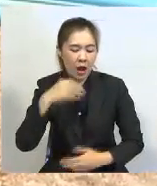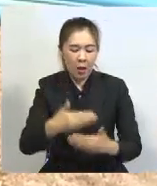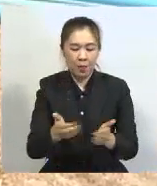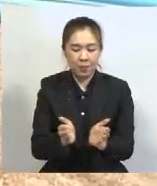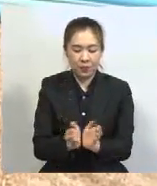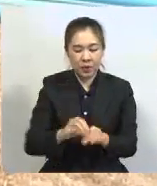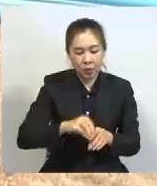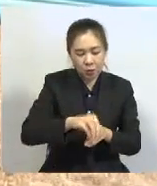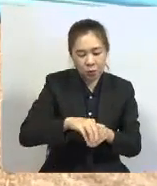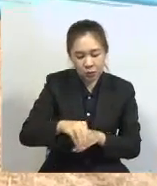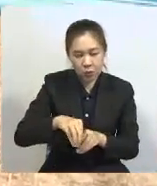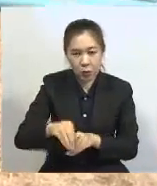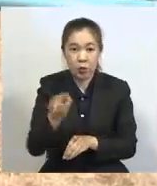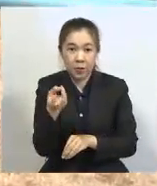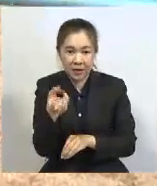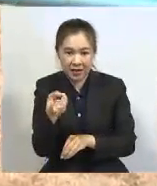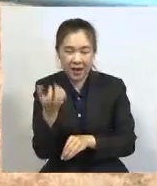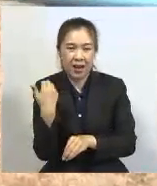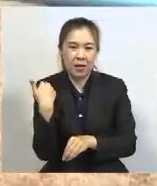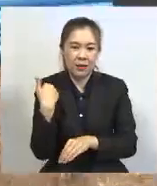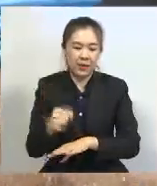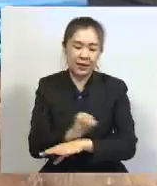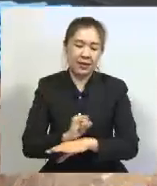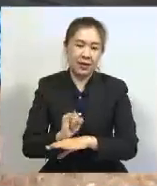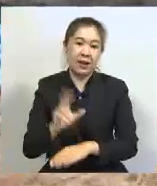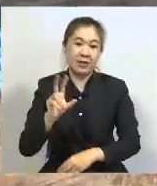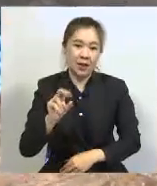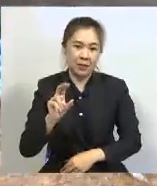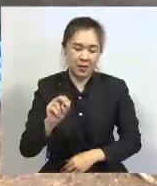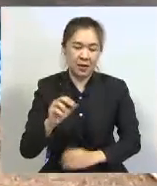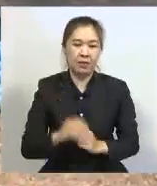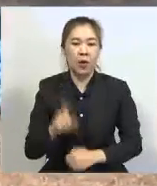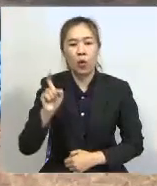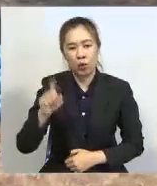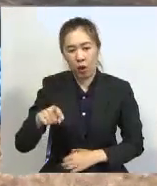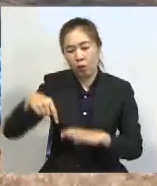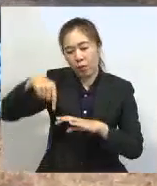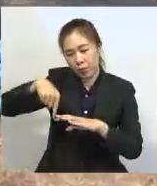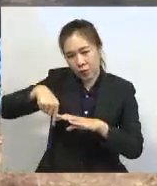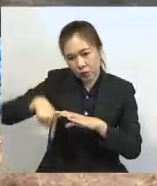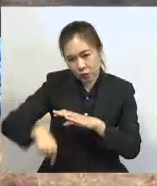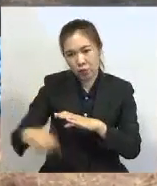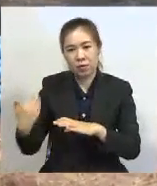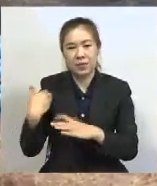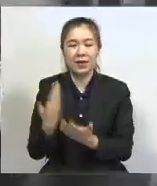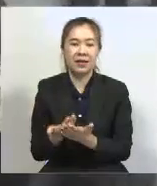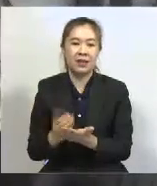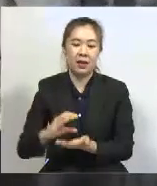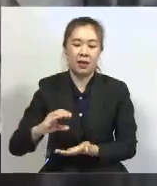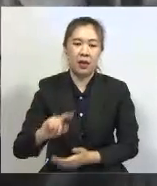องปลูกอ้อยอยู่แล้วก็มีนาข้าวอีกด้วยนะอีก30ไร่ก็เลยต้องลงทุนเจาะบ่อน้ำบาดาลเบื้องต้นวางงบ